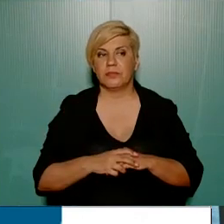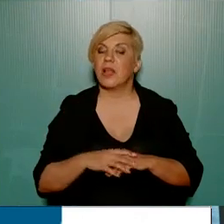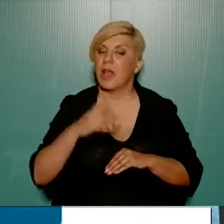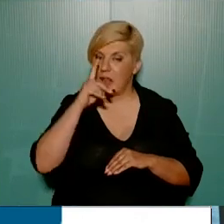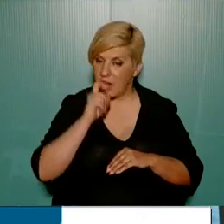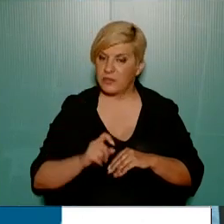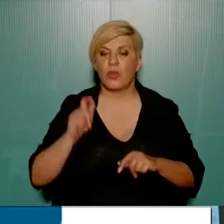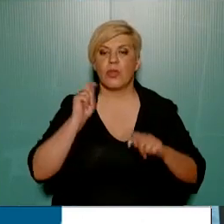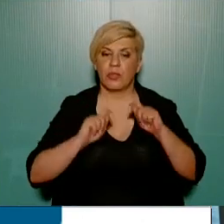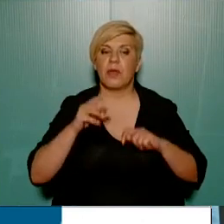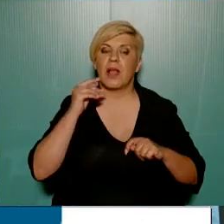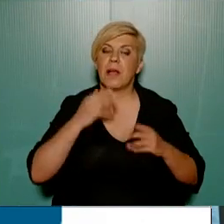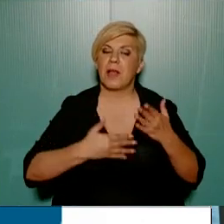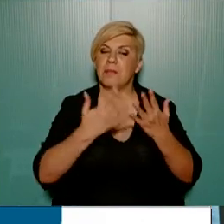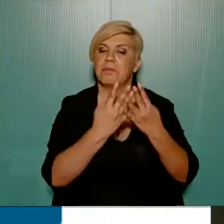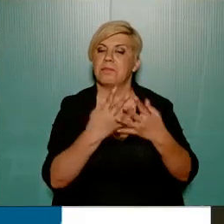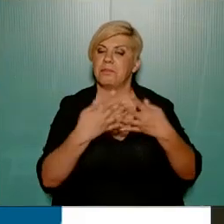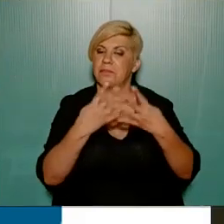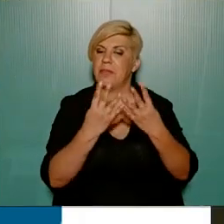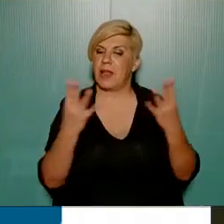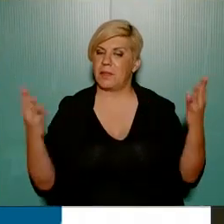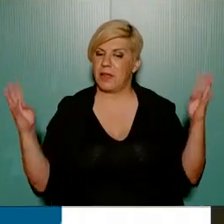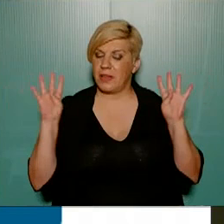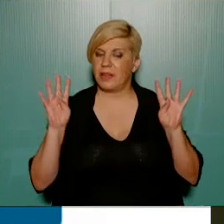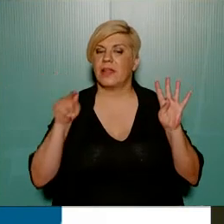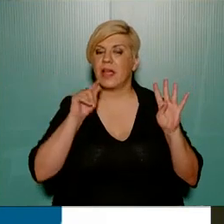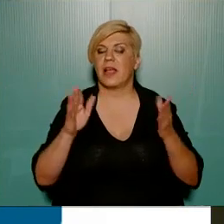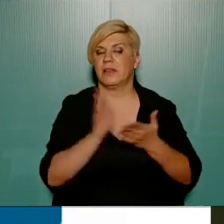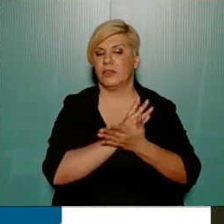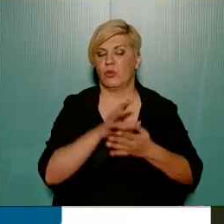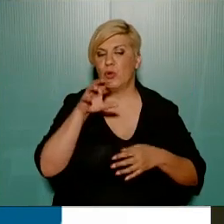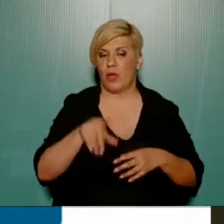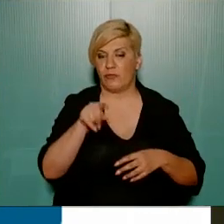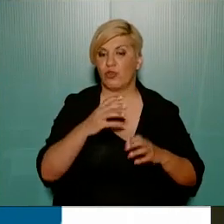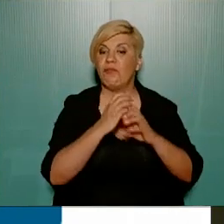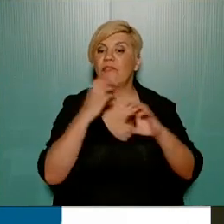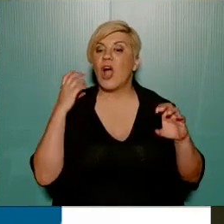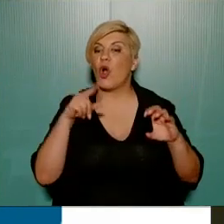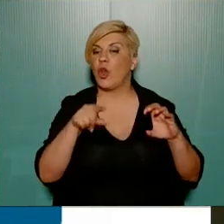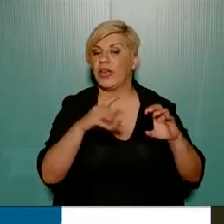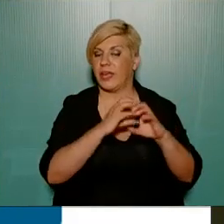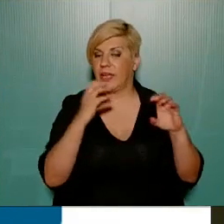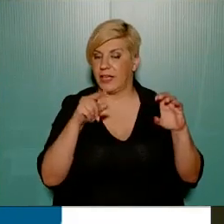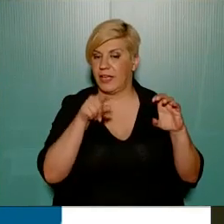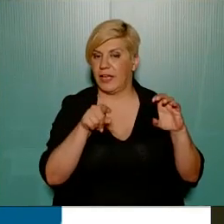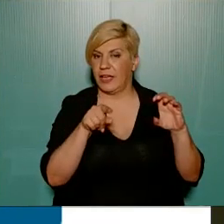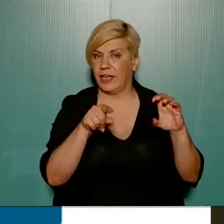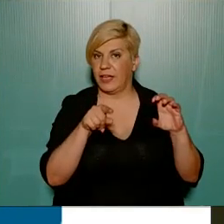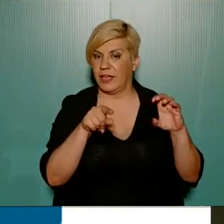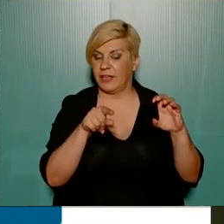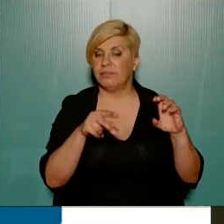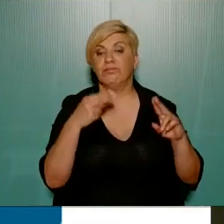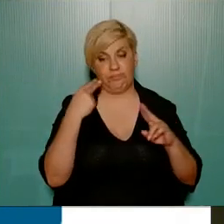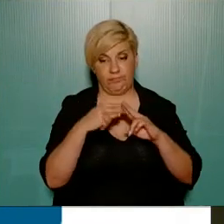αναγκάστηκε ο Δήμος να βάλει κάποια πλέγματα γιατί μπαίναν μέσα και κατέστρεφαν το χώρο. Αυτό το βαγόνι είναι σε